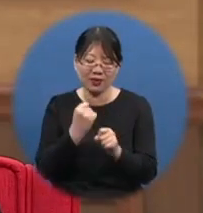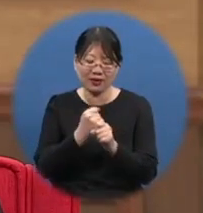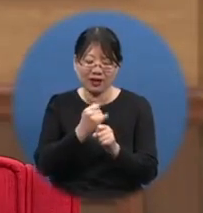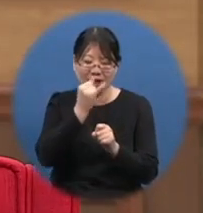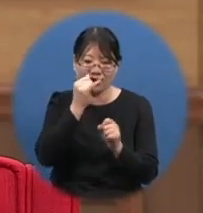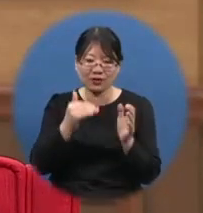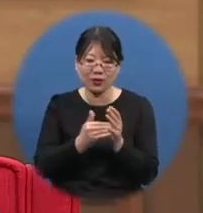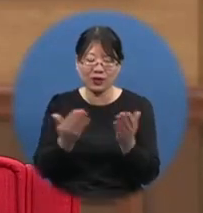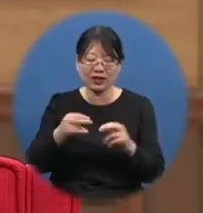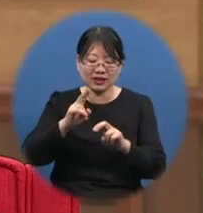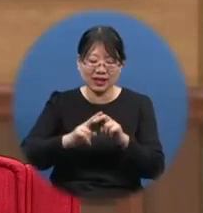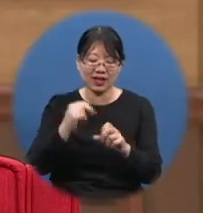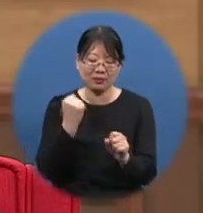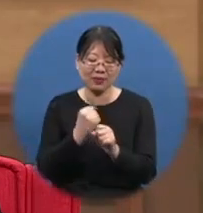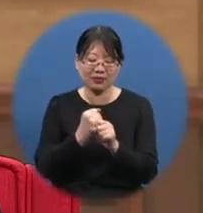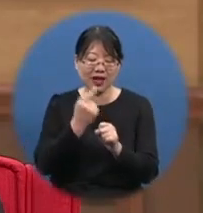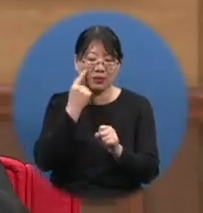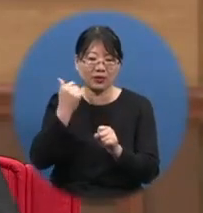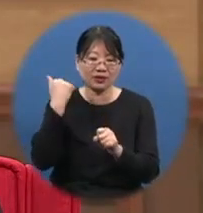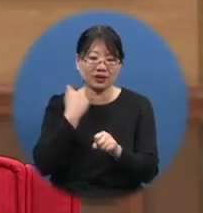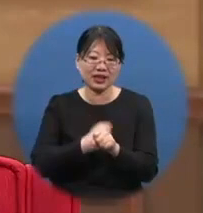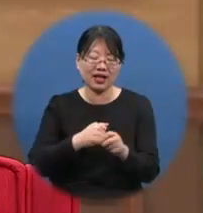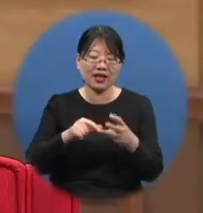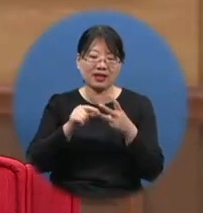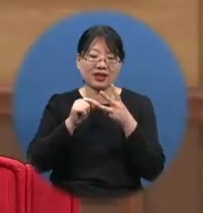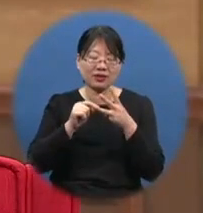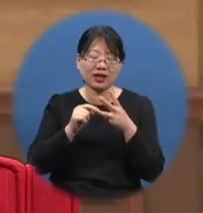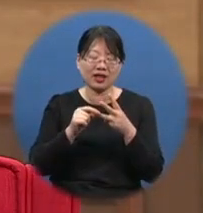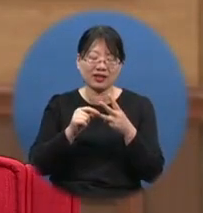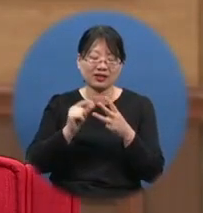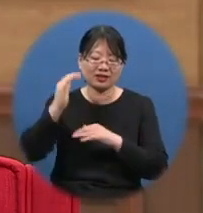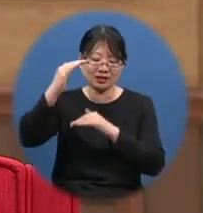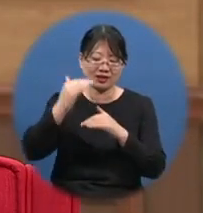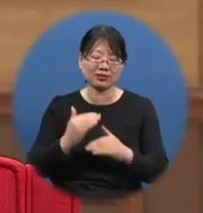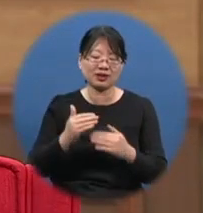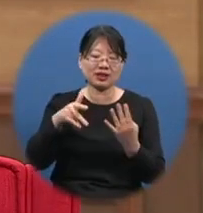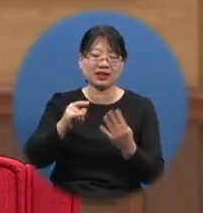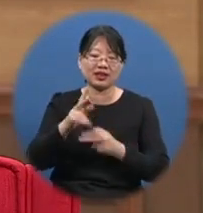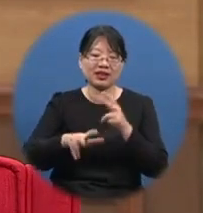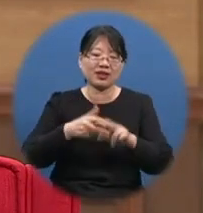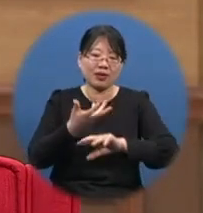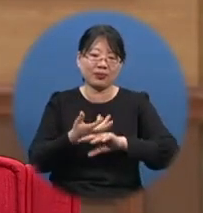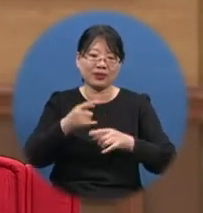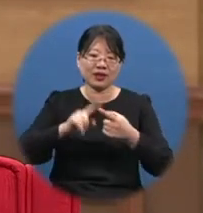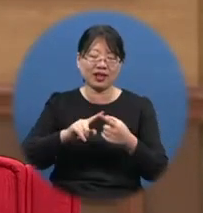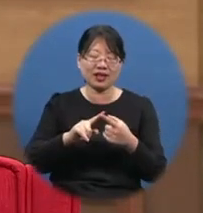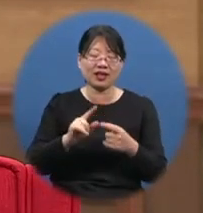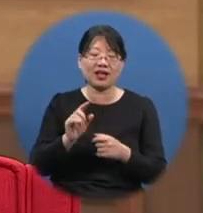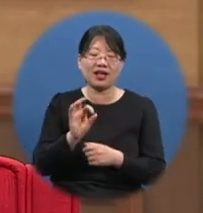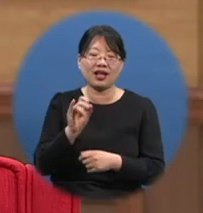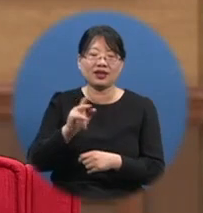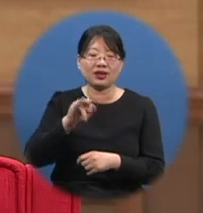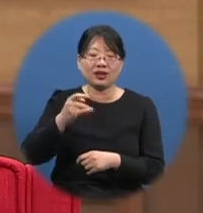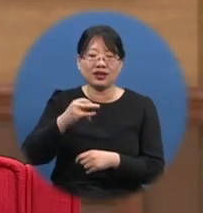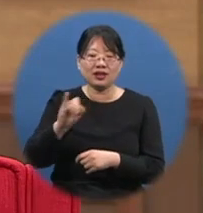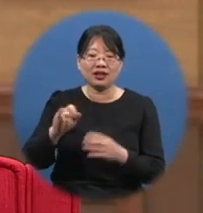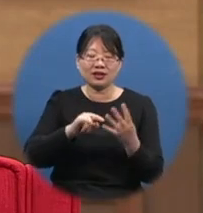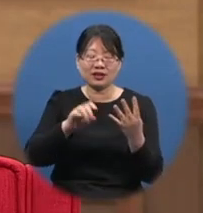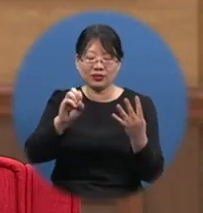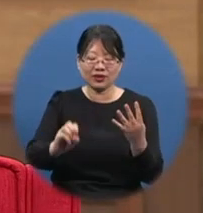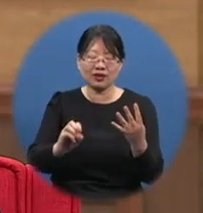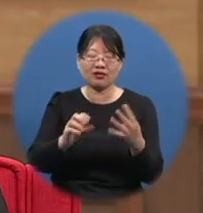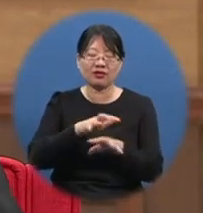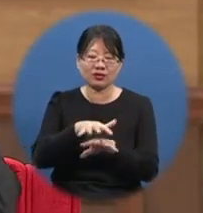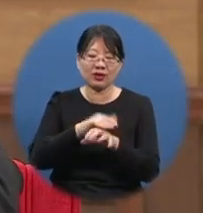만들어내고 일자리를 만들어내자 그 세 가지 축이 이제 4차 산업혁명의 아이코리아 4.0을 구성하고 있는